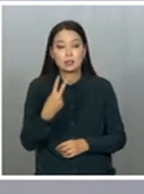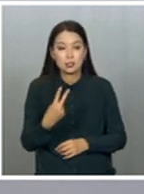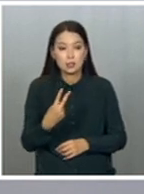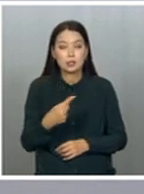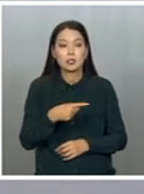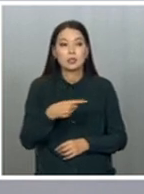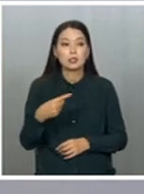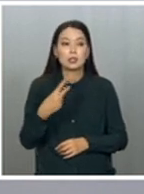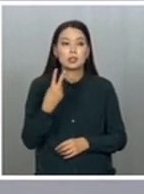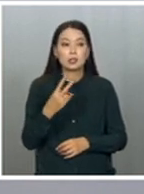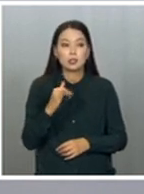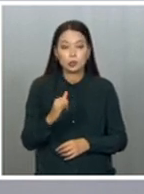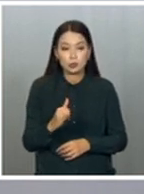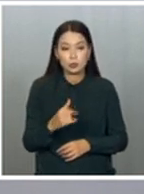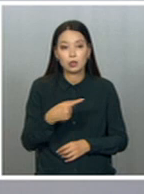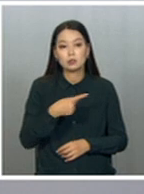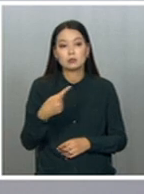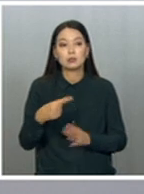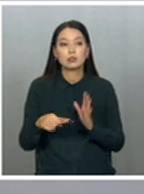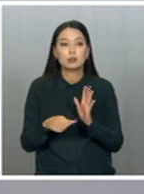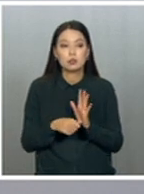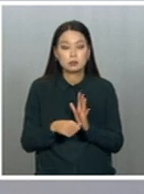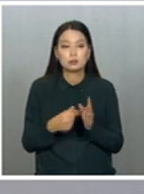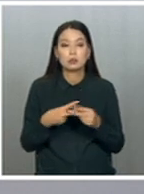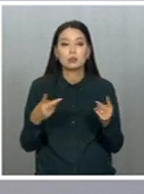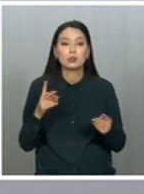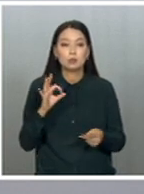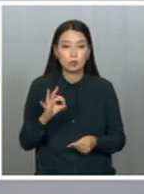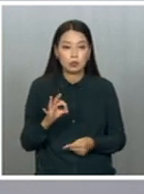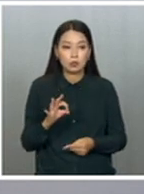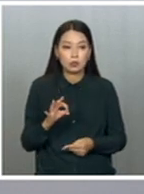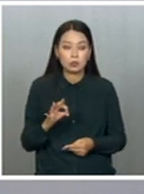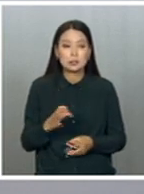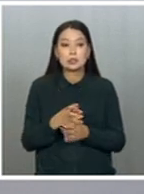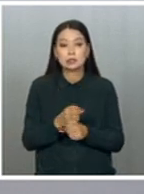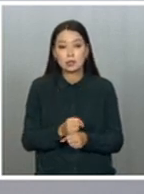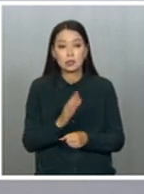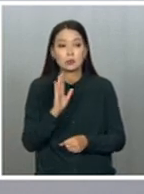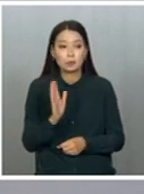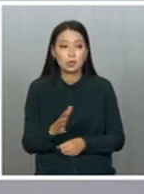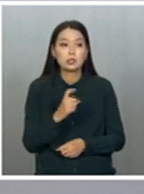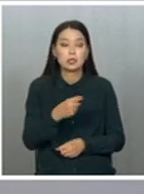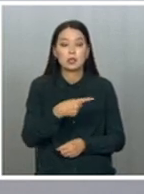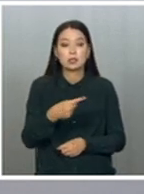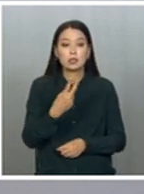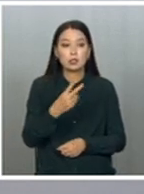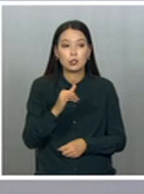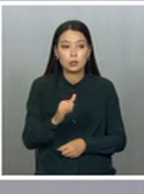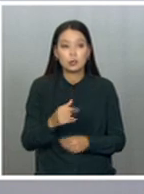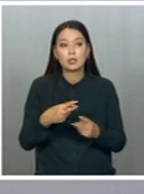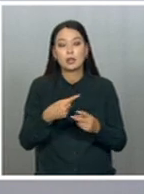2, азайтылған 2y, азайтылған 6 тең 0. Ықшамдайтын болсақ, x азайтылған